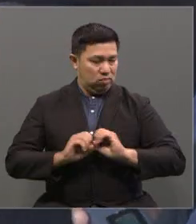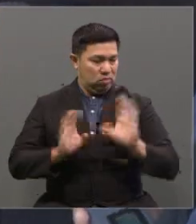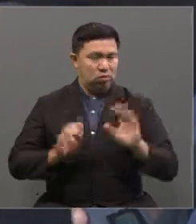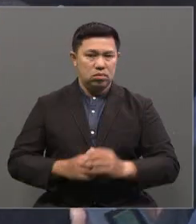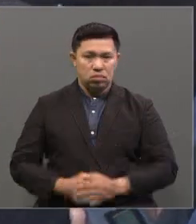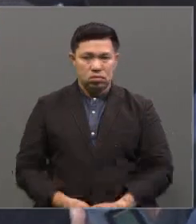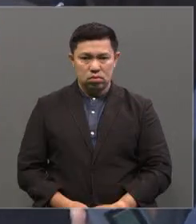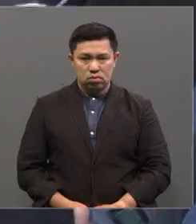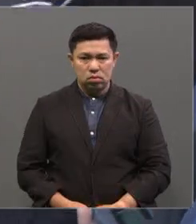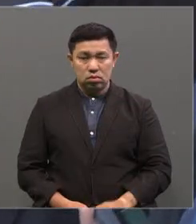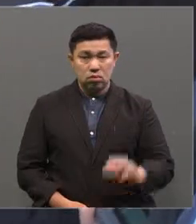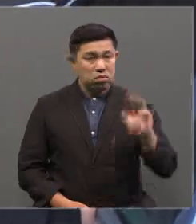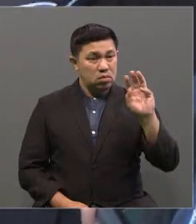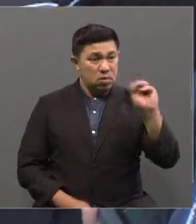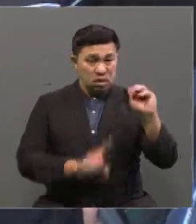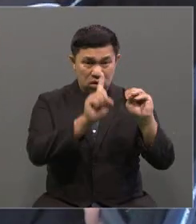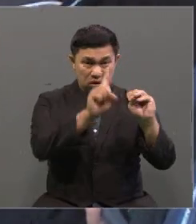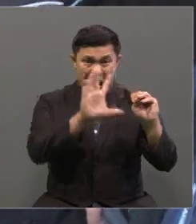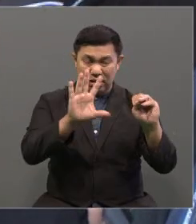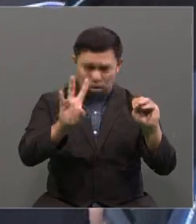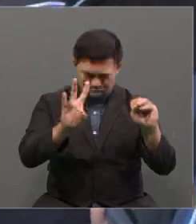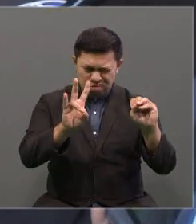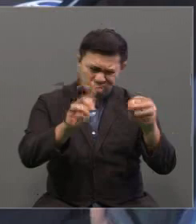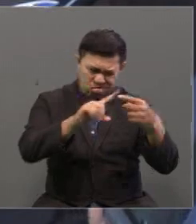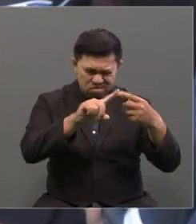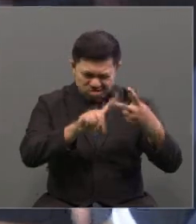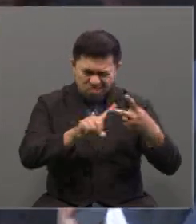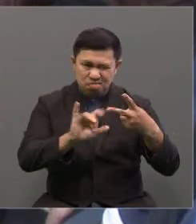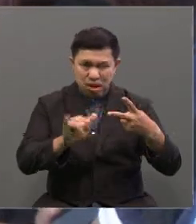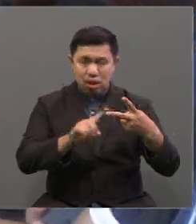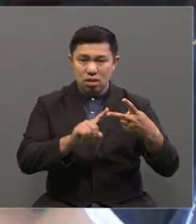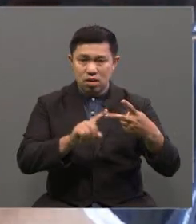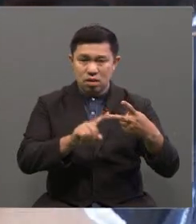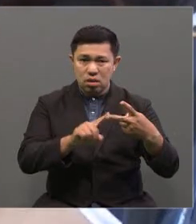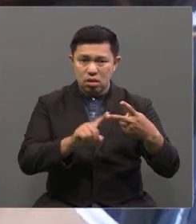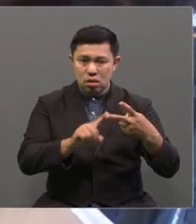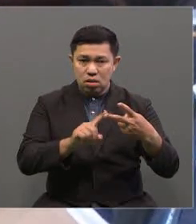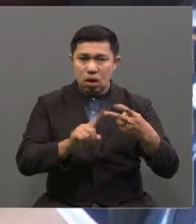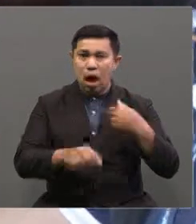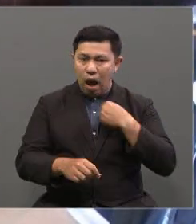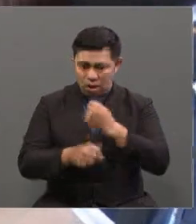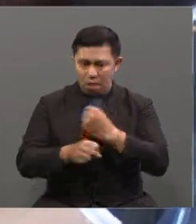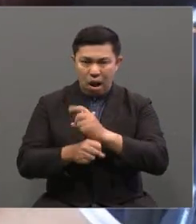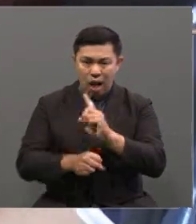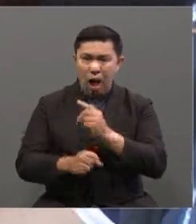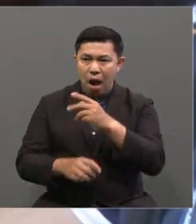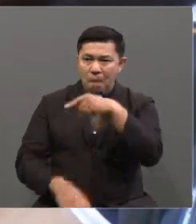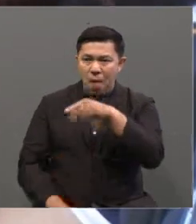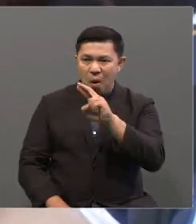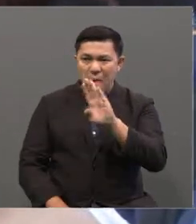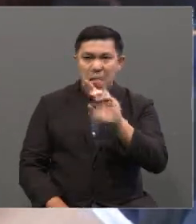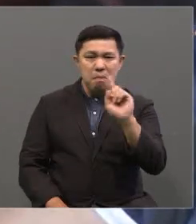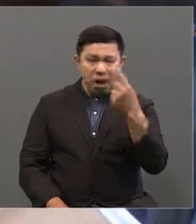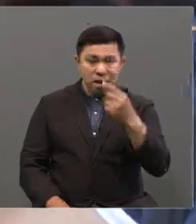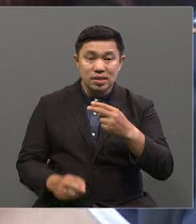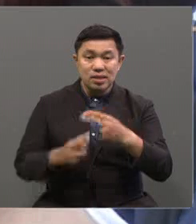ามากกว่า157ค่ะจะเป็นมาตราอื่นด้วยนะคะ ก็อย่างที่บอกเขาอาจจะมีการฉลองพรบใหม่เลย ใช่ค่ะพรบ